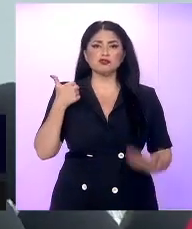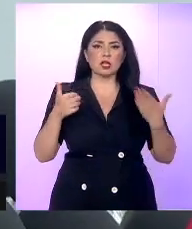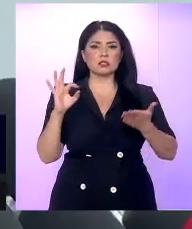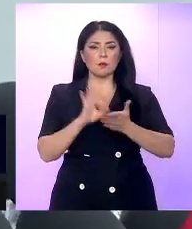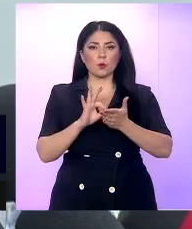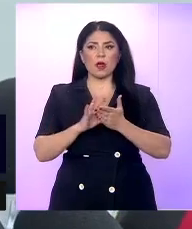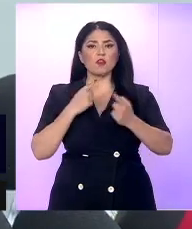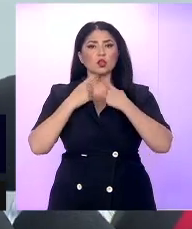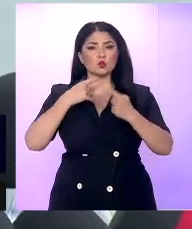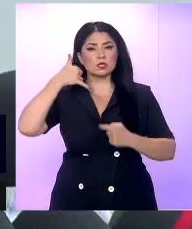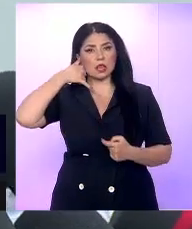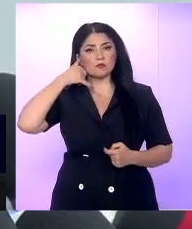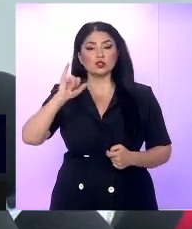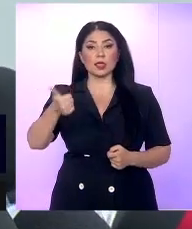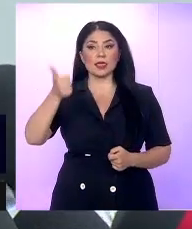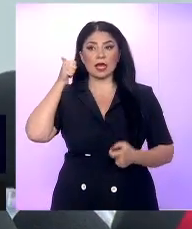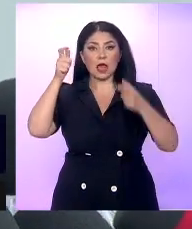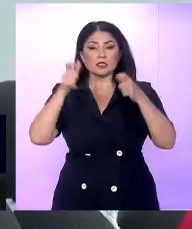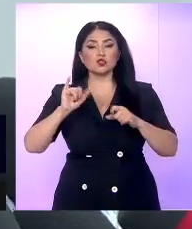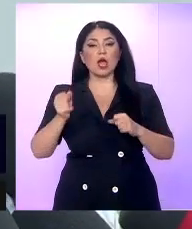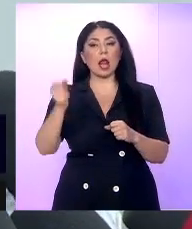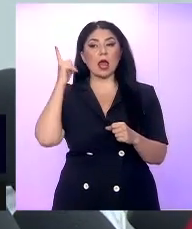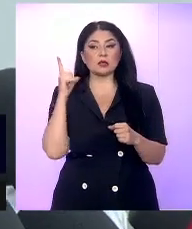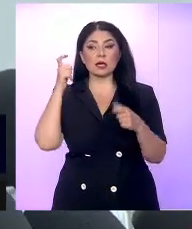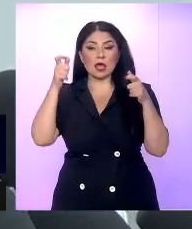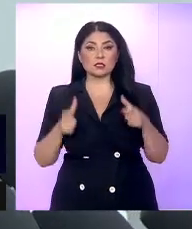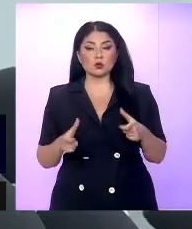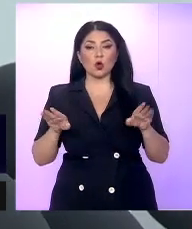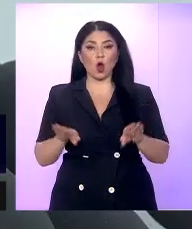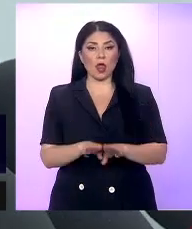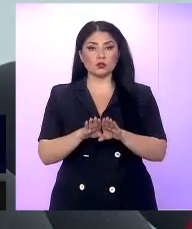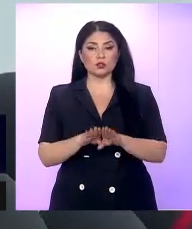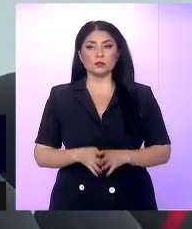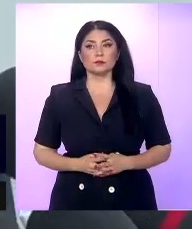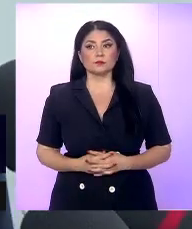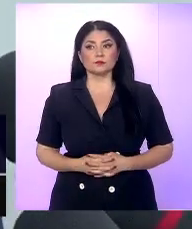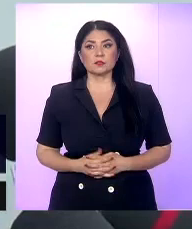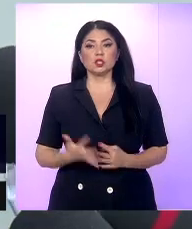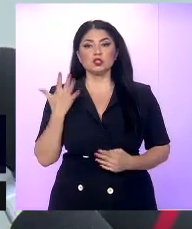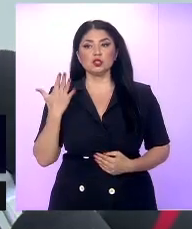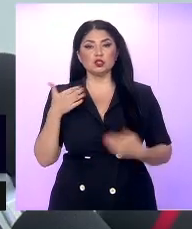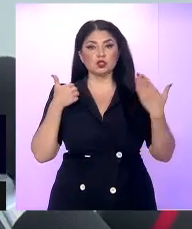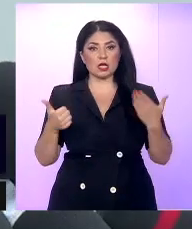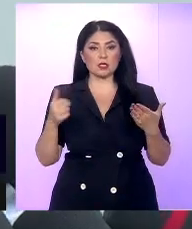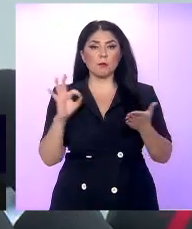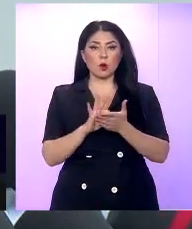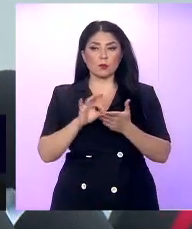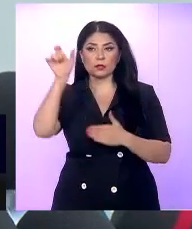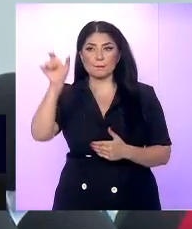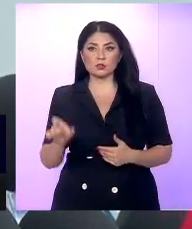avut discuții telefonice și ieri la sediu și alaltă ieri la sediu cu colegii mei. Din cele 5-6